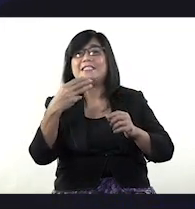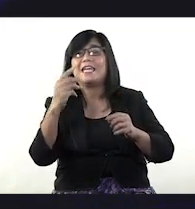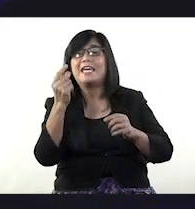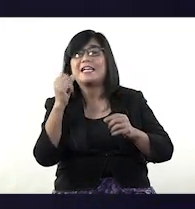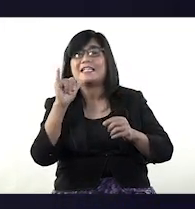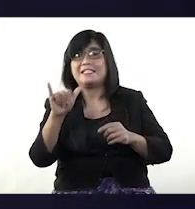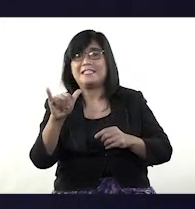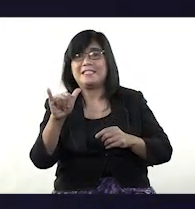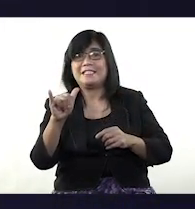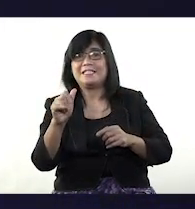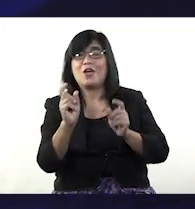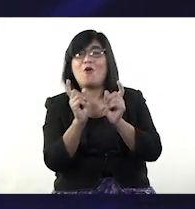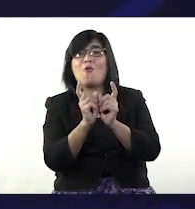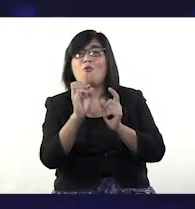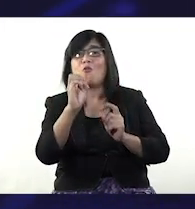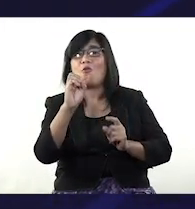hahaha